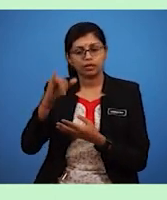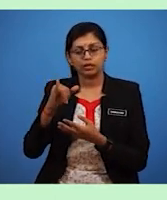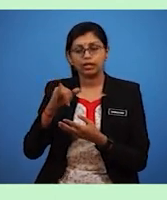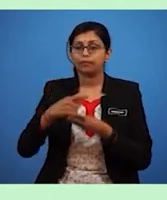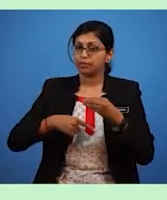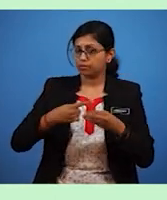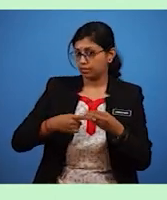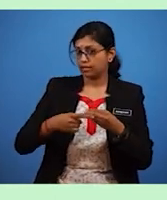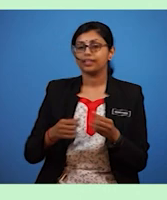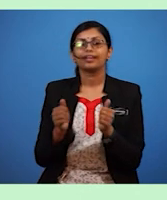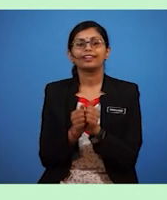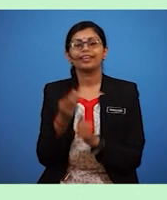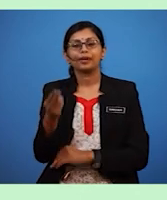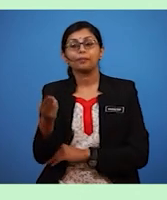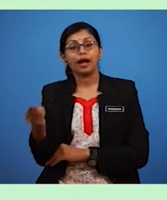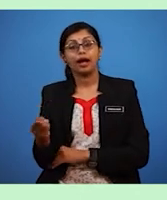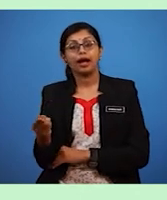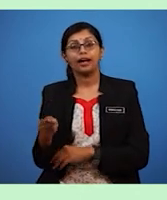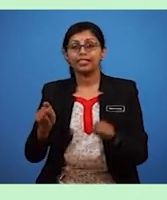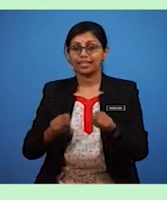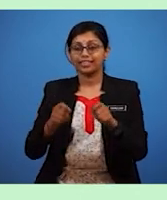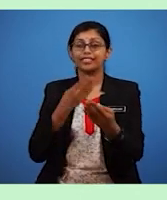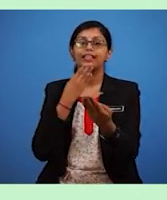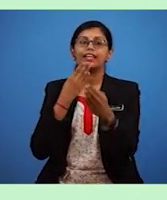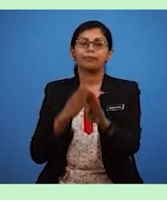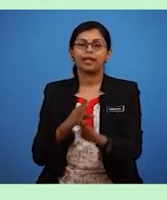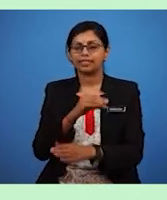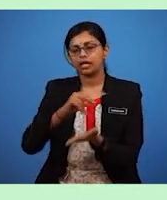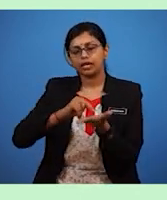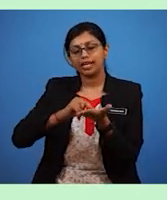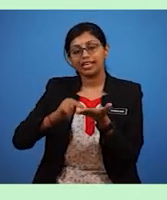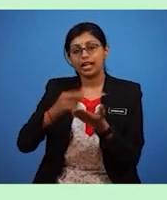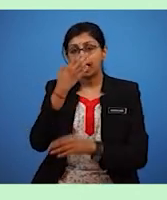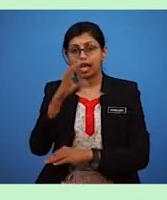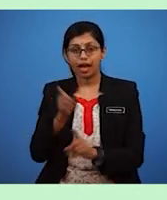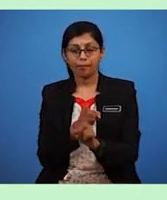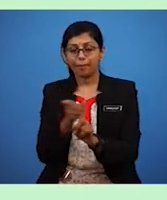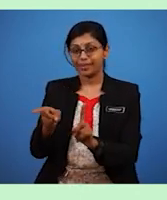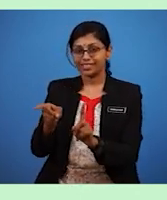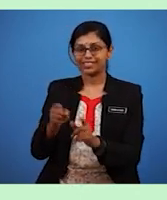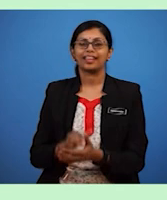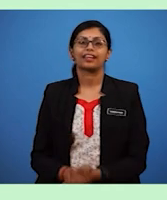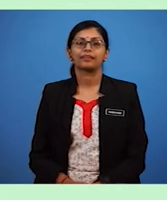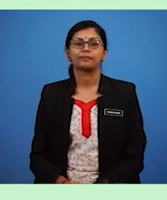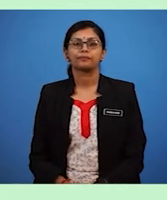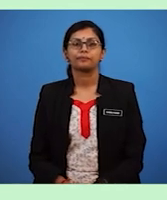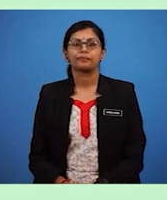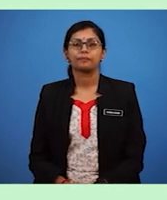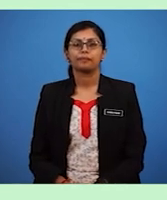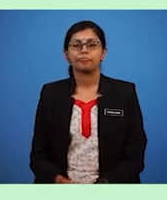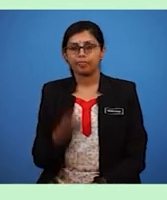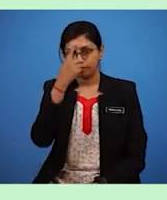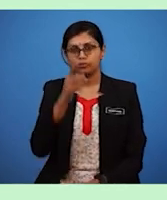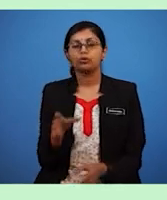berkaitan dengan bahan tindak balas dan nilai haba penyesaran bagi